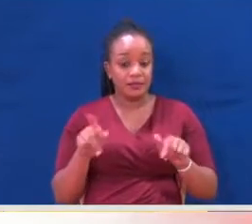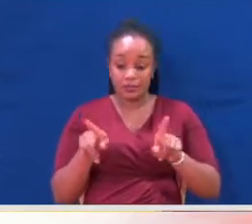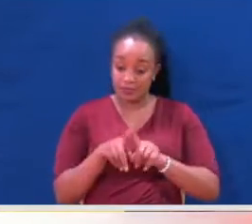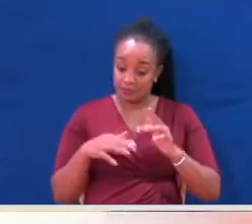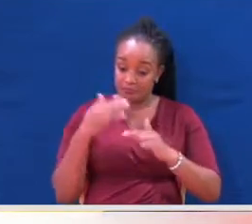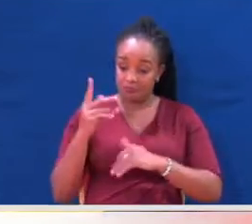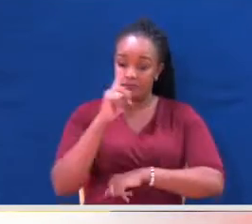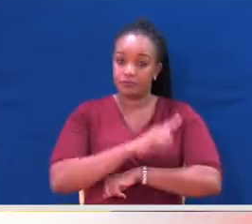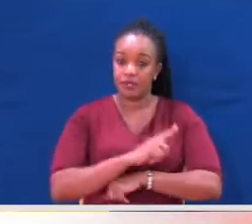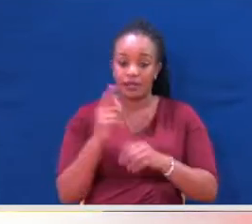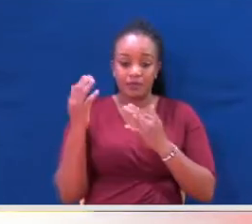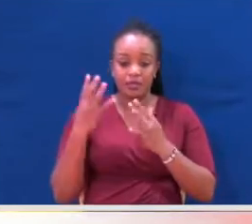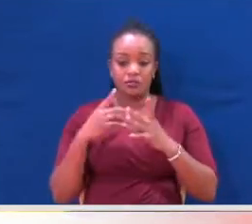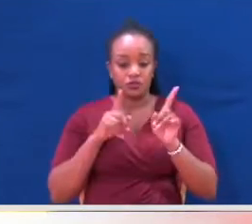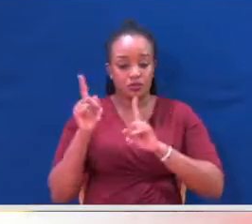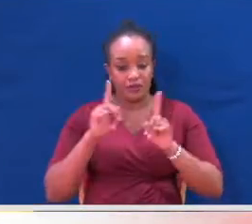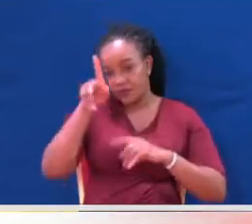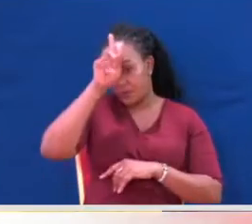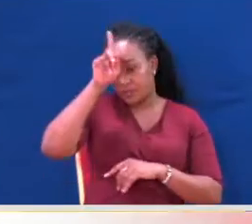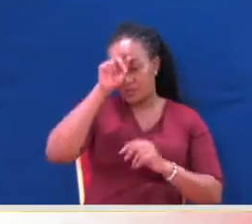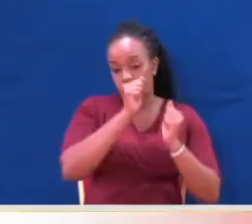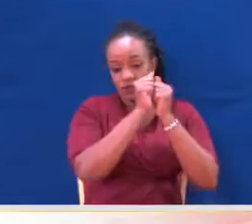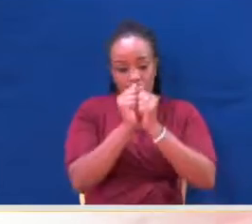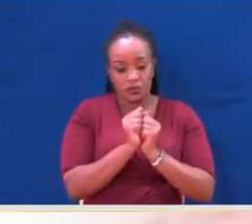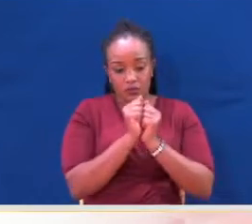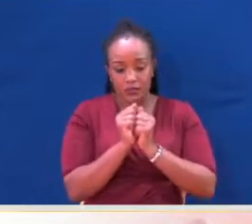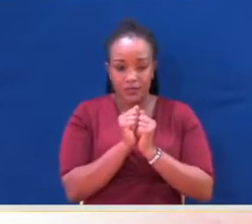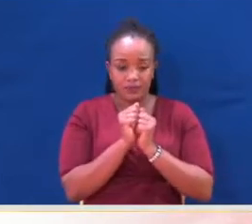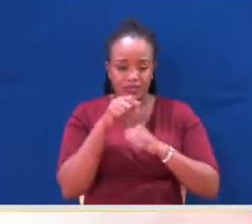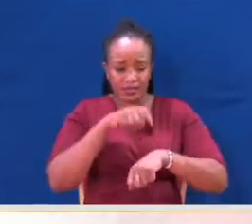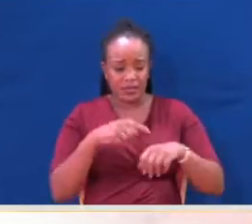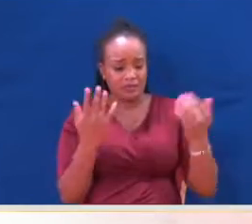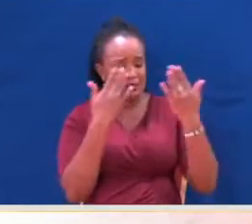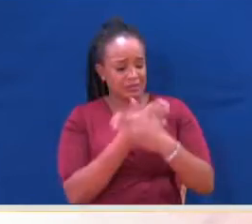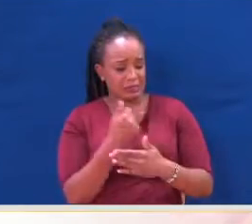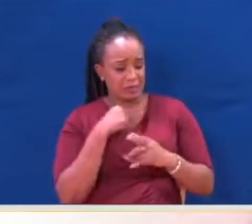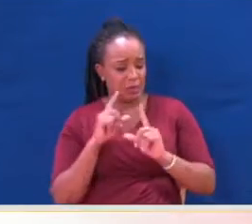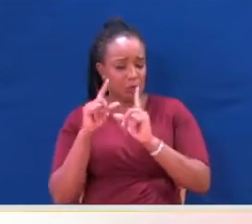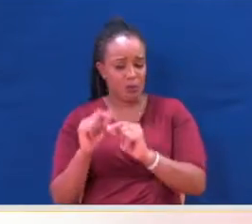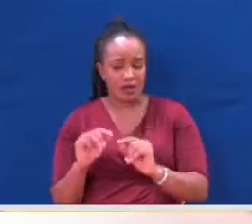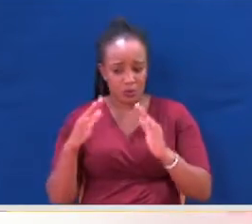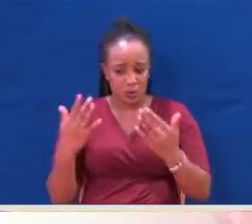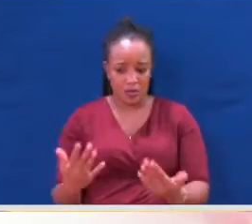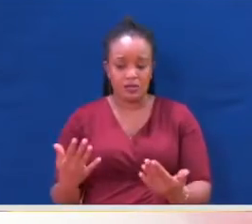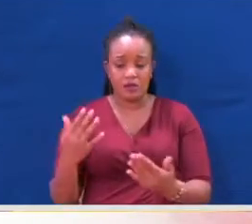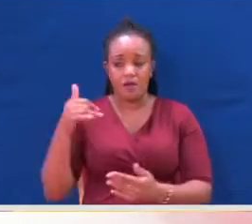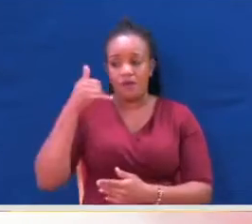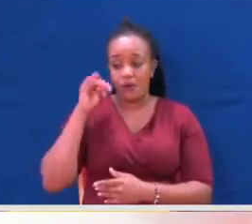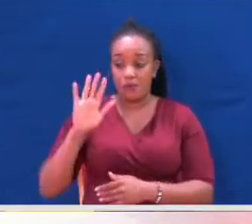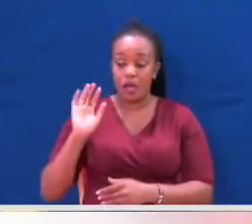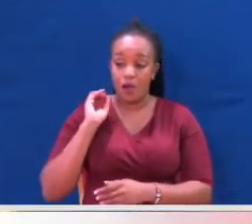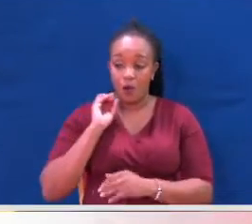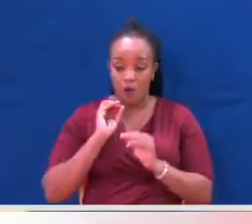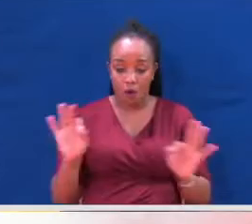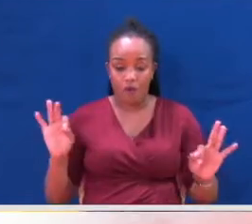tulikuwa tunafaa kuenda na yeye nyumbani. Sasa mimi kufika jioni naambiwa ati simu yake imekuwa off from saa